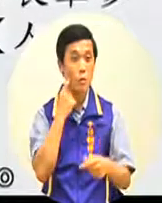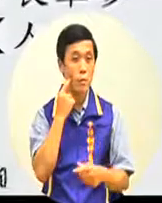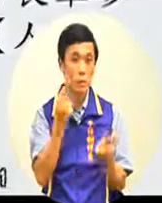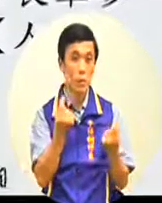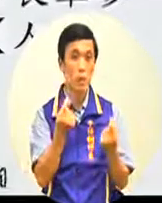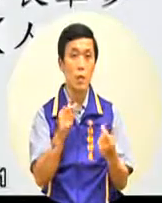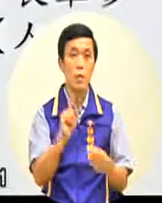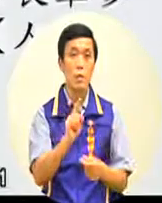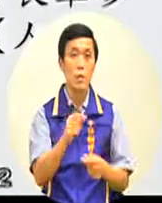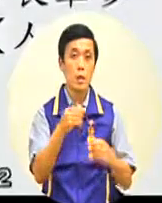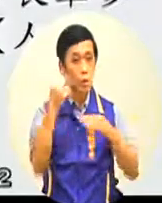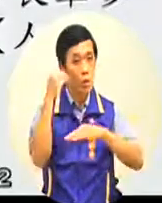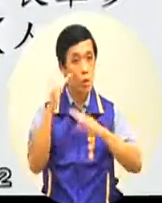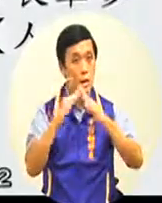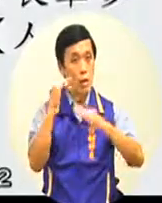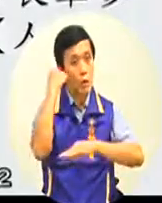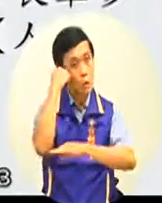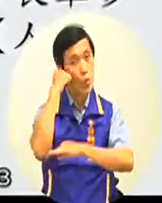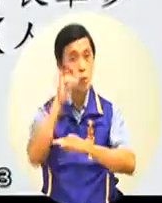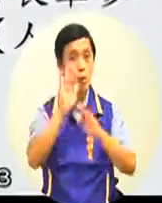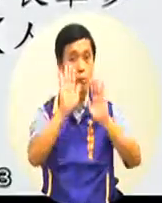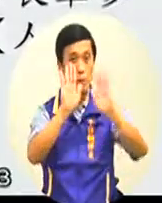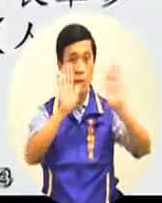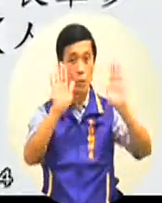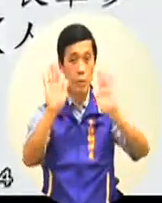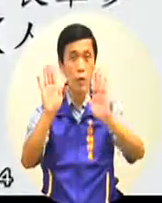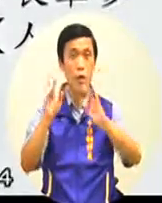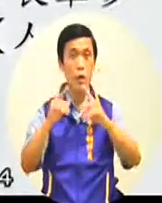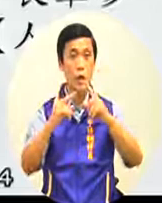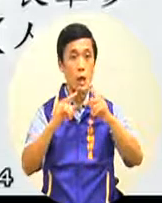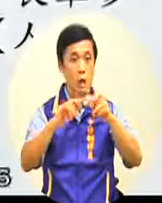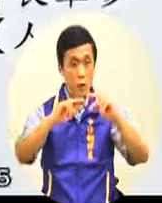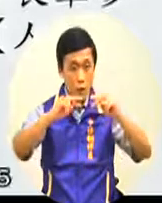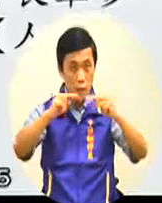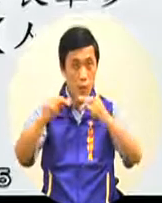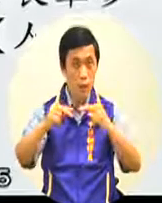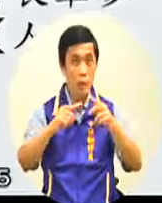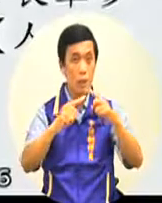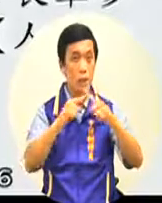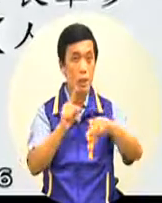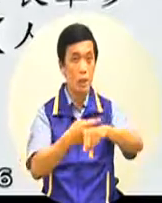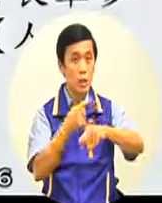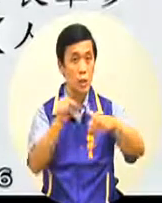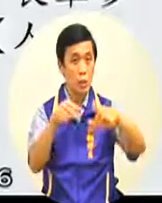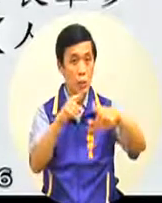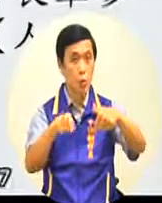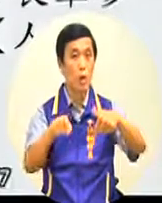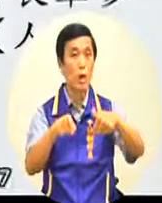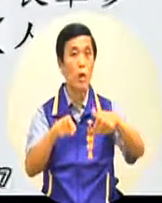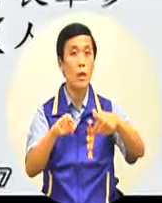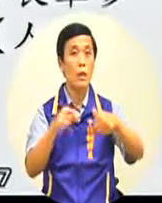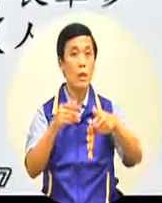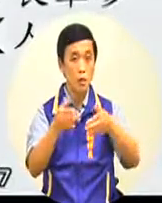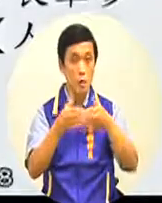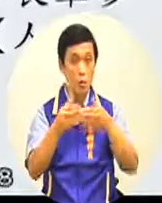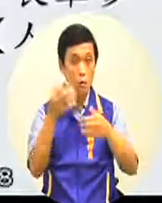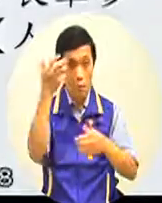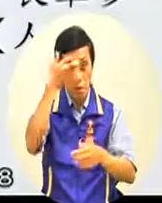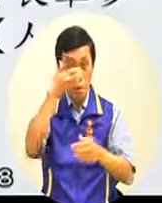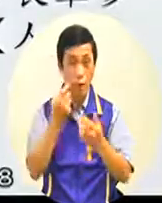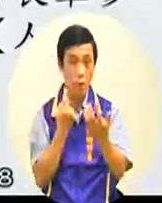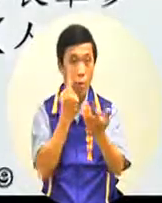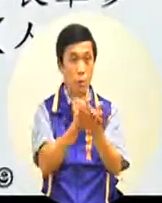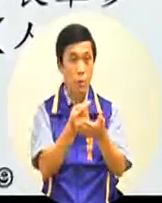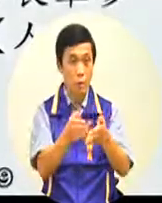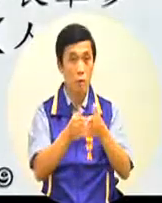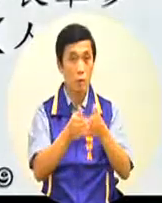么居家环境布置建议人性化考量，爱有中辈参与，而且。